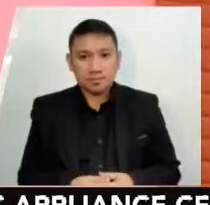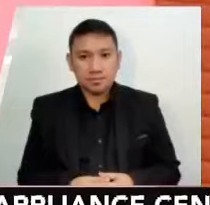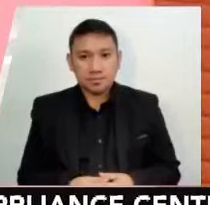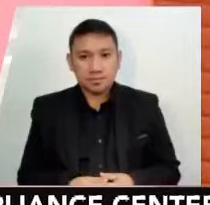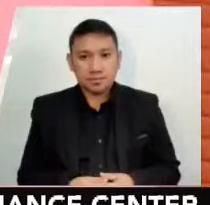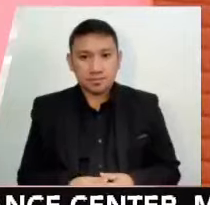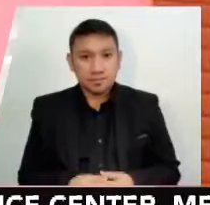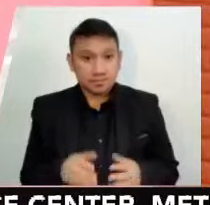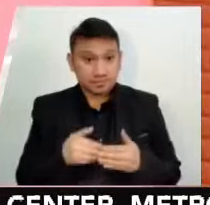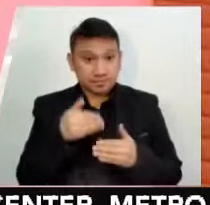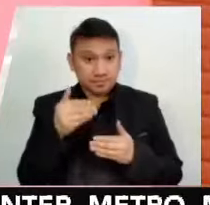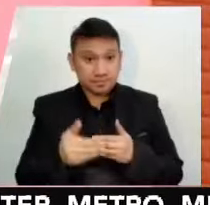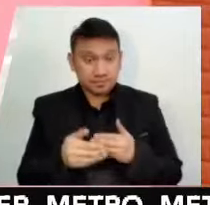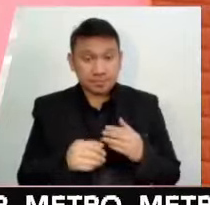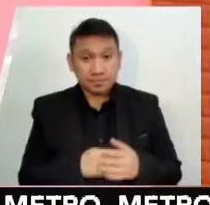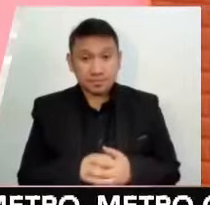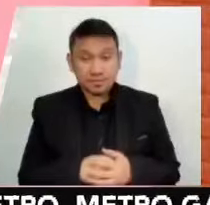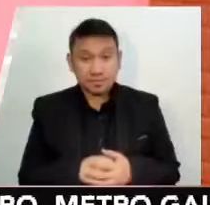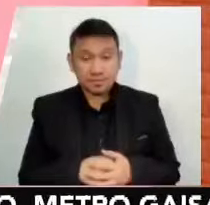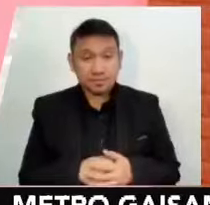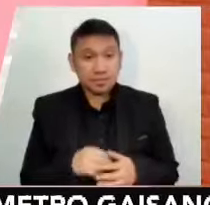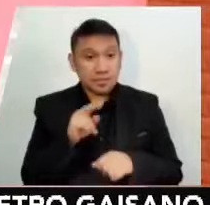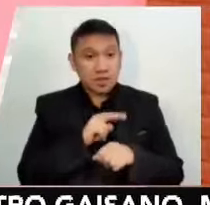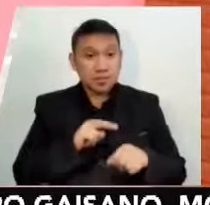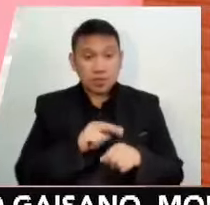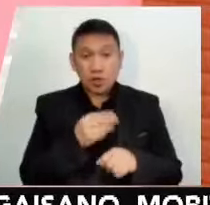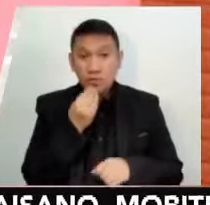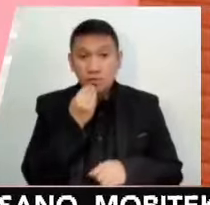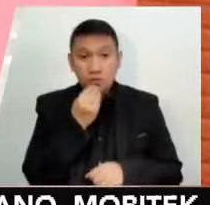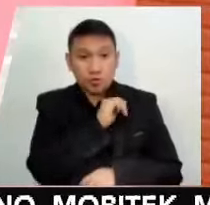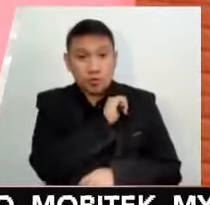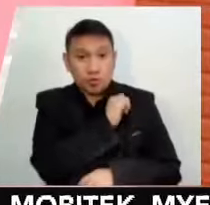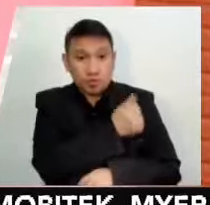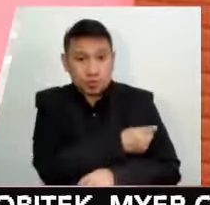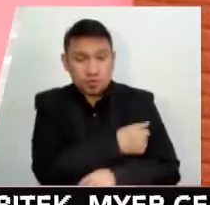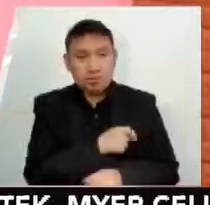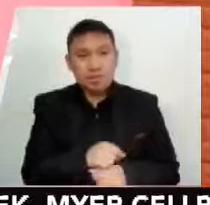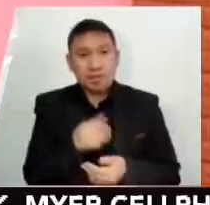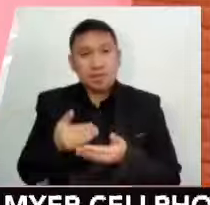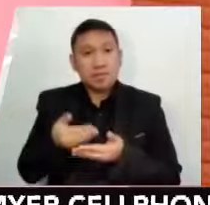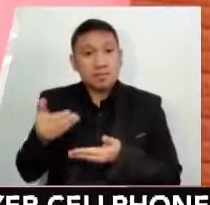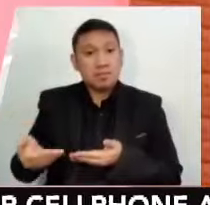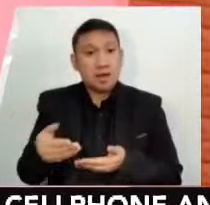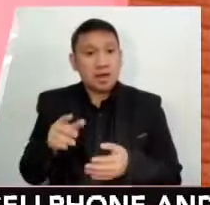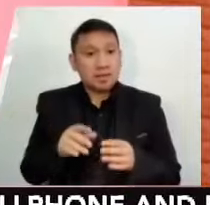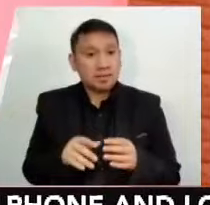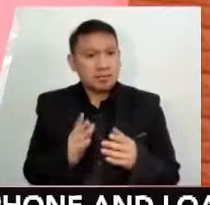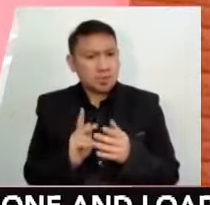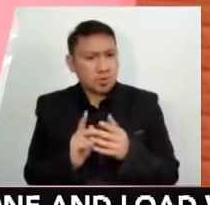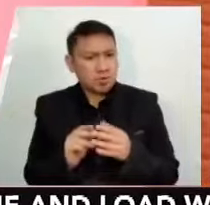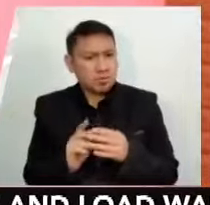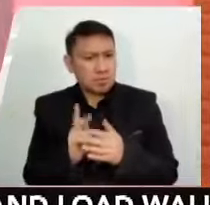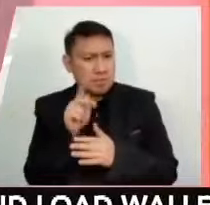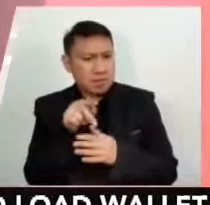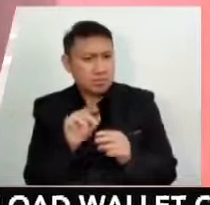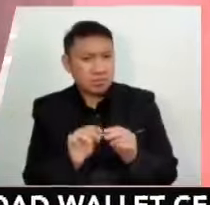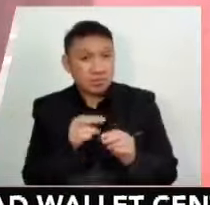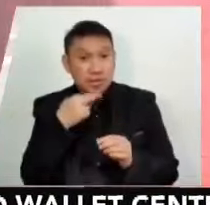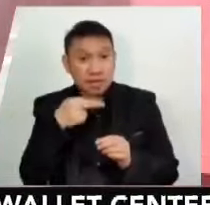Sinimula na ng National Food Authority ang pagbili ng palay sa mga magsasaka sa mas mataas na presyo.